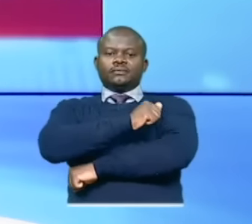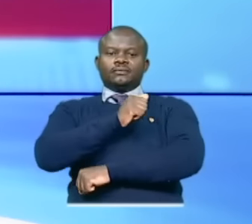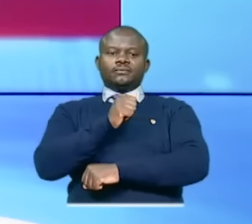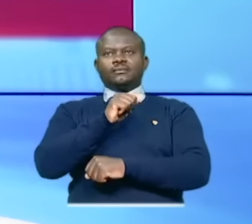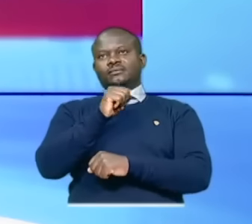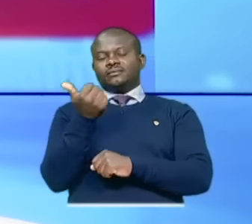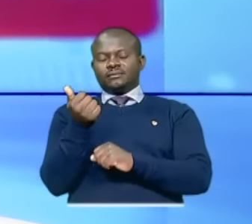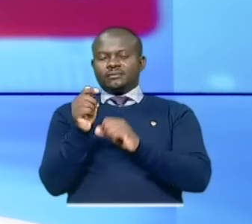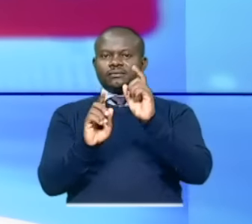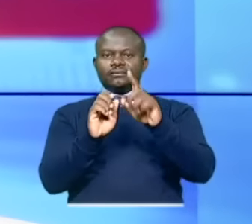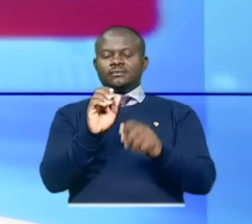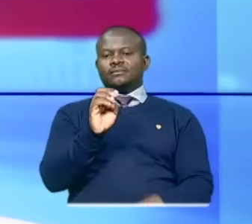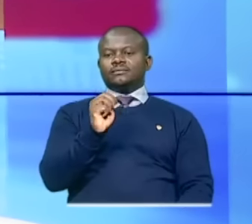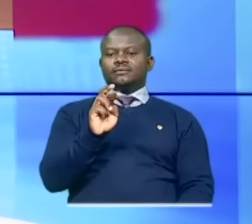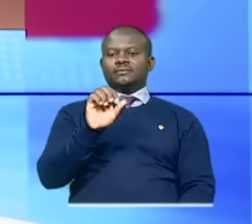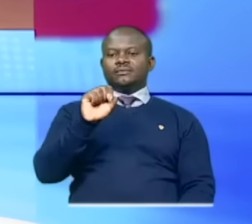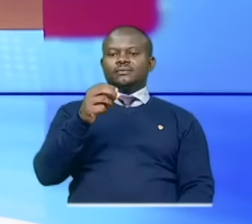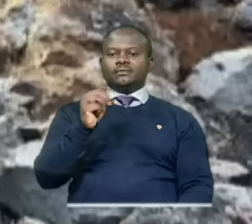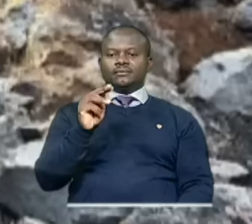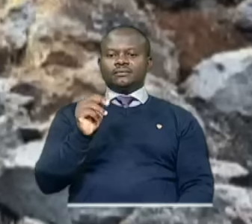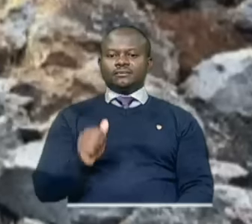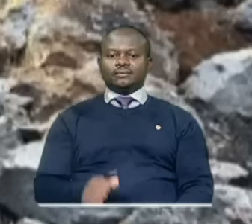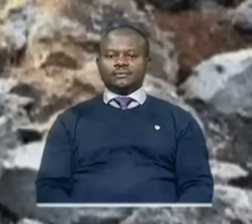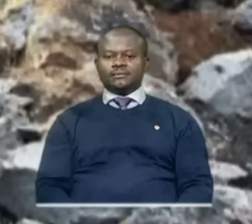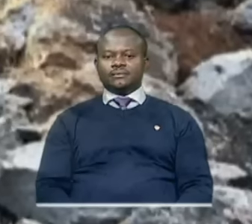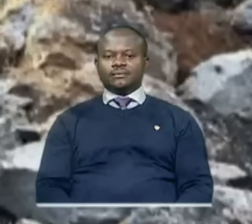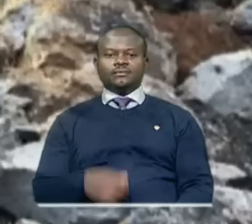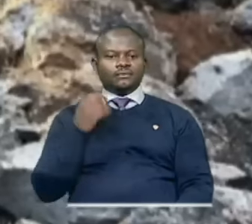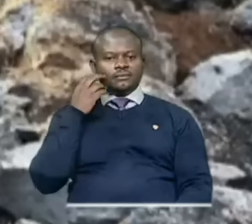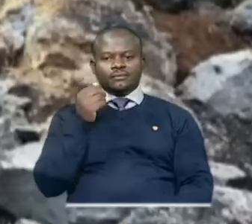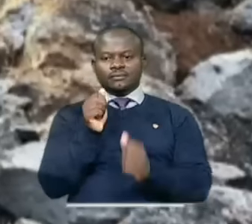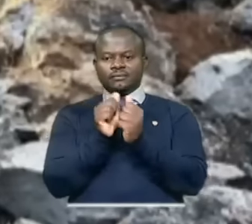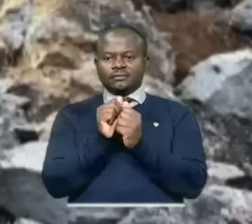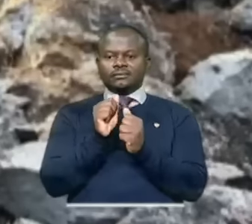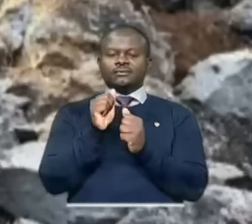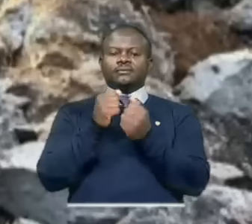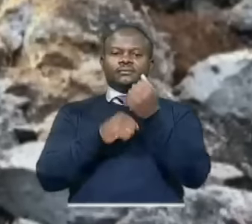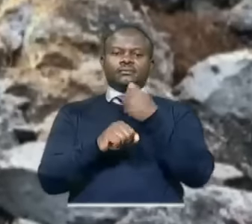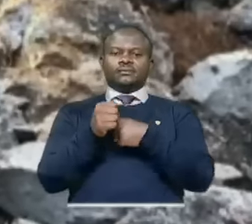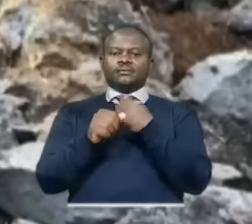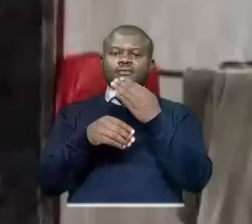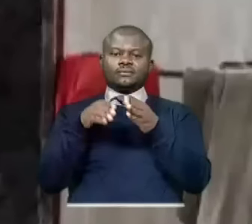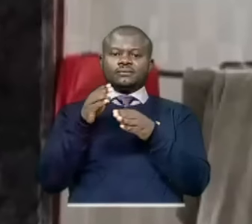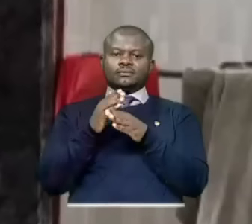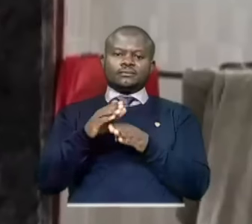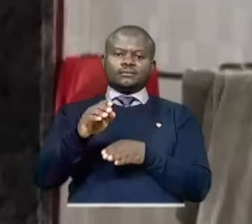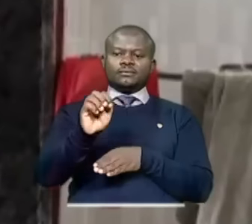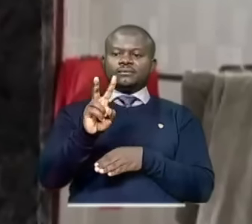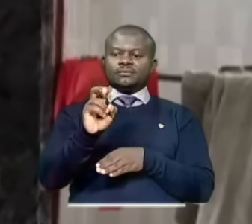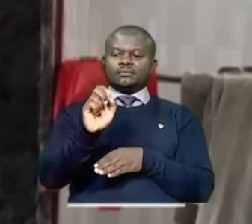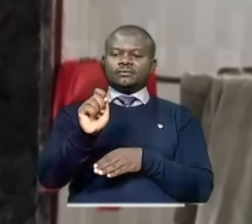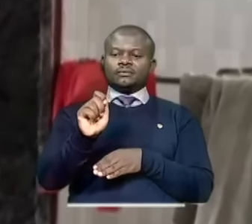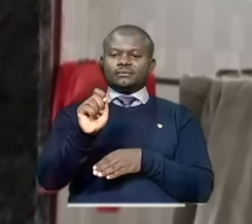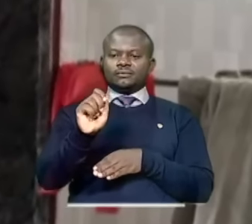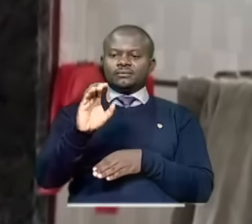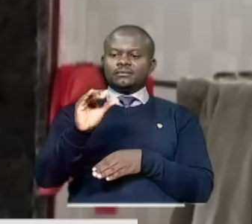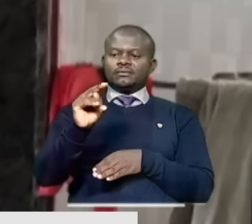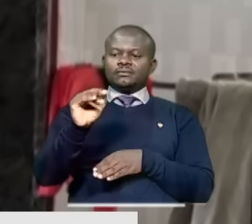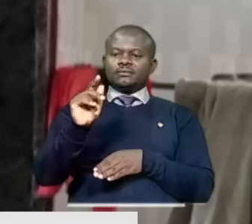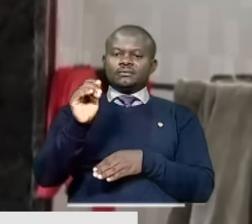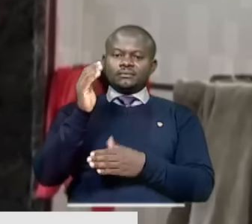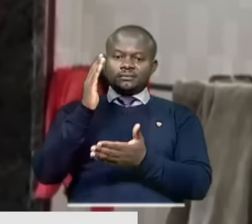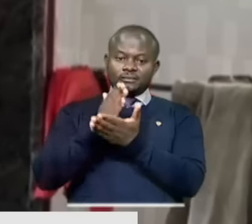ibindi tubibaze Mbarushimana Pia. Mu kwezi kwa 10 imirimo y'ubwubatsi muri TVT Cyaneka yari yarahagaze. Icyo